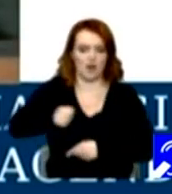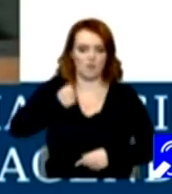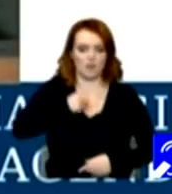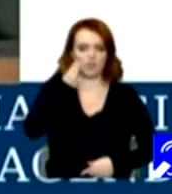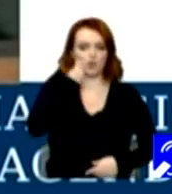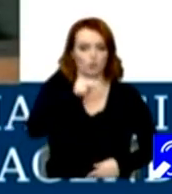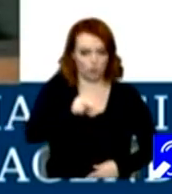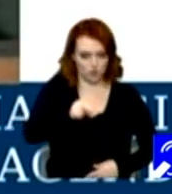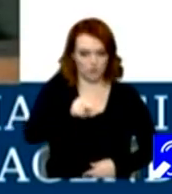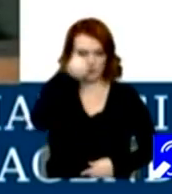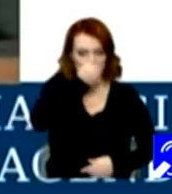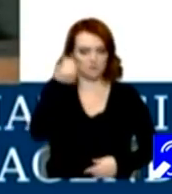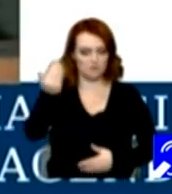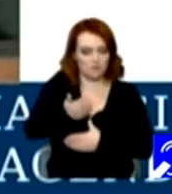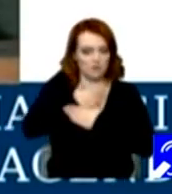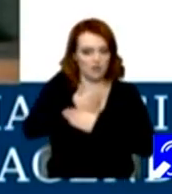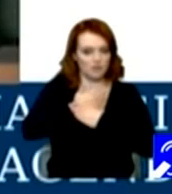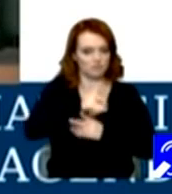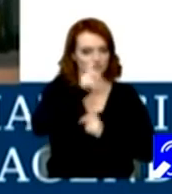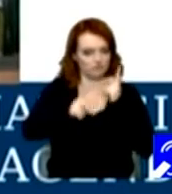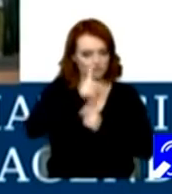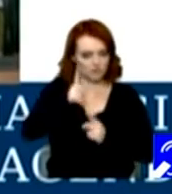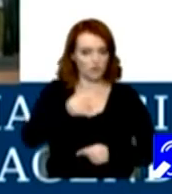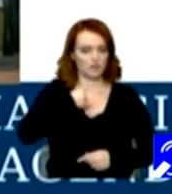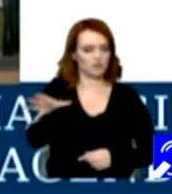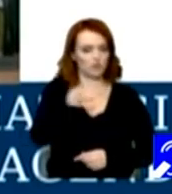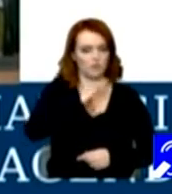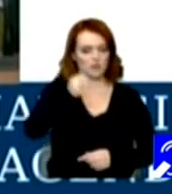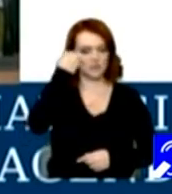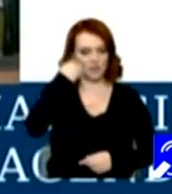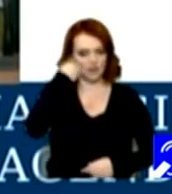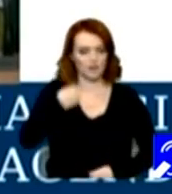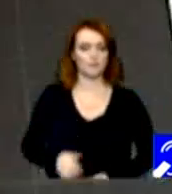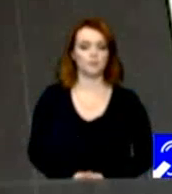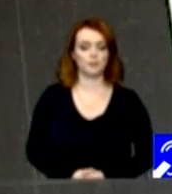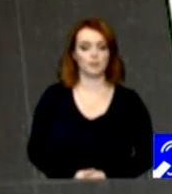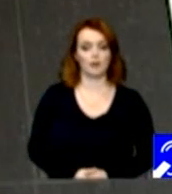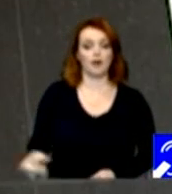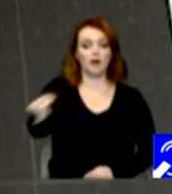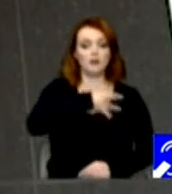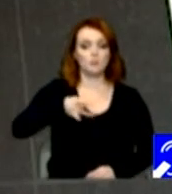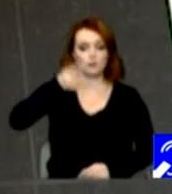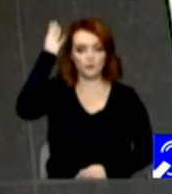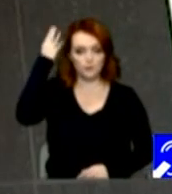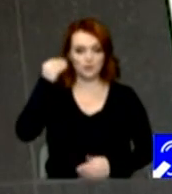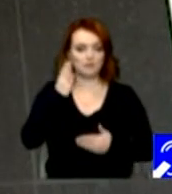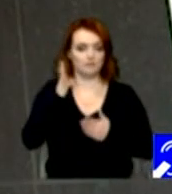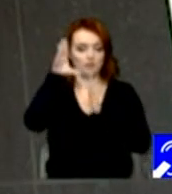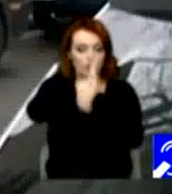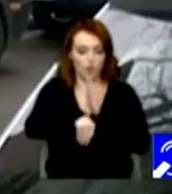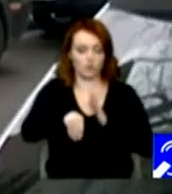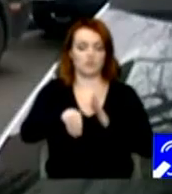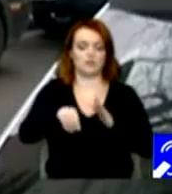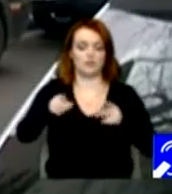structură mai bine aliniată vă organizație internațională spre Republica Moldova este membru al